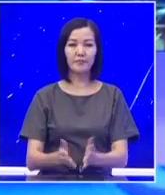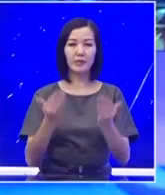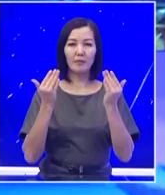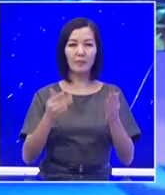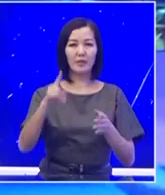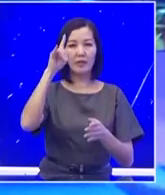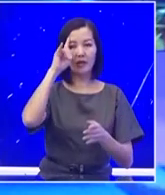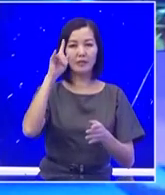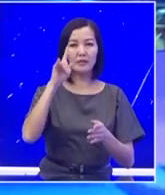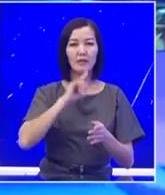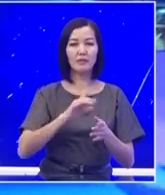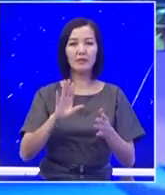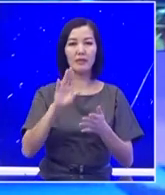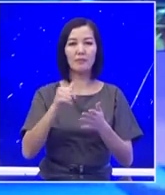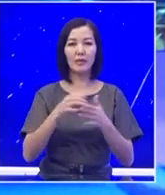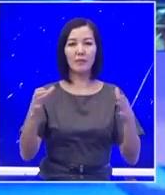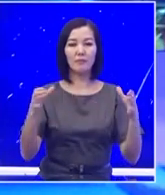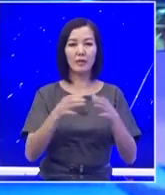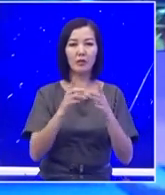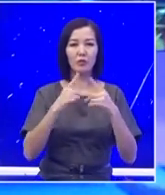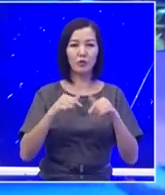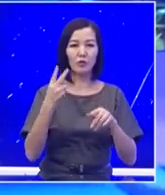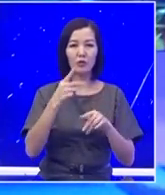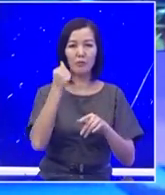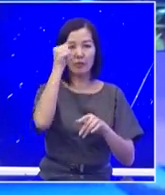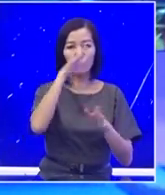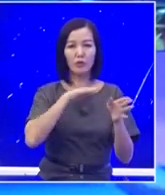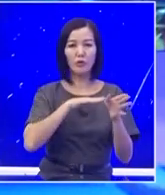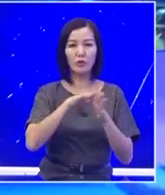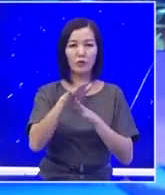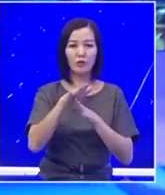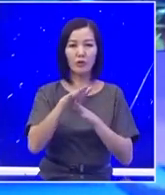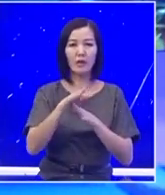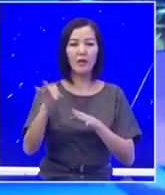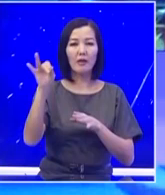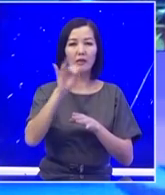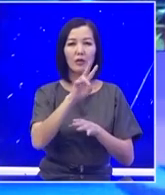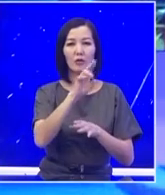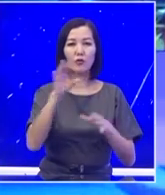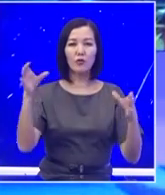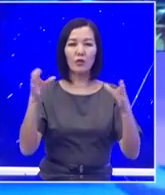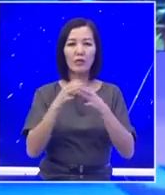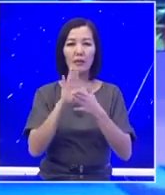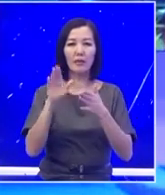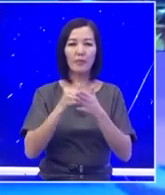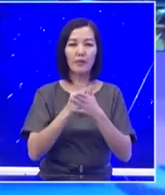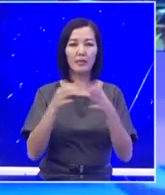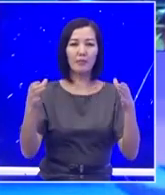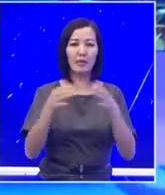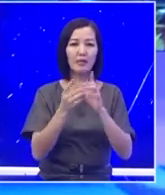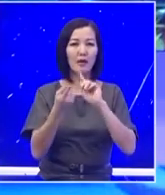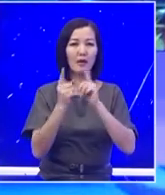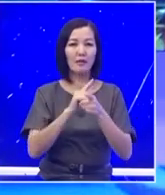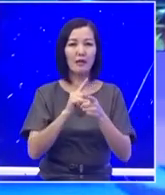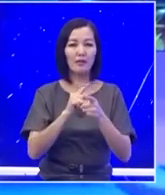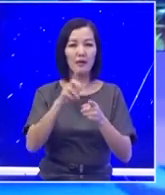Биыл еліміздің бас партиясының құрылғанына 21 жыл. Ширек ғасырға жуық тарихында Нұр Отан қоғамдағы басты саяси күшке айналды.